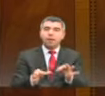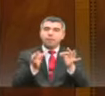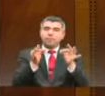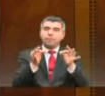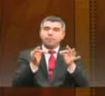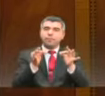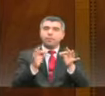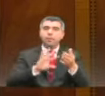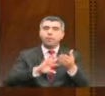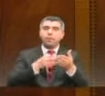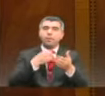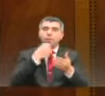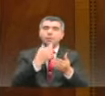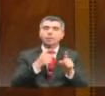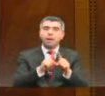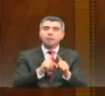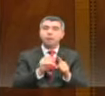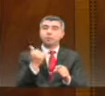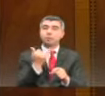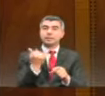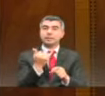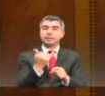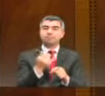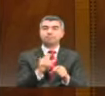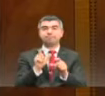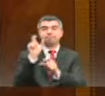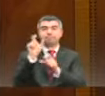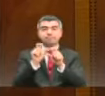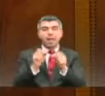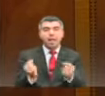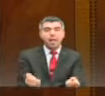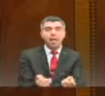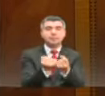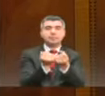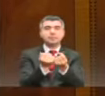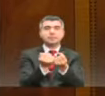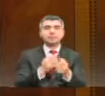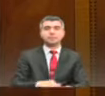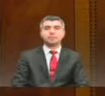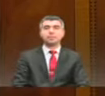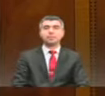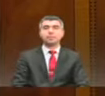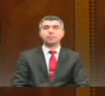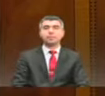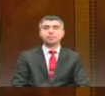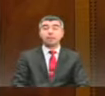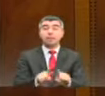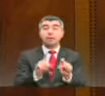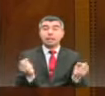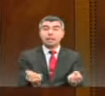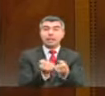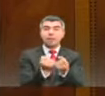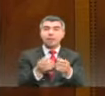وهذه الثمرات سيكون عندها تأثير أيضا على المستوى التنمية البشرية. إن تعزيز التنمية